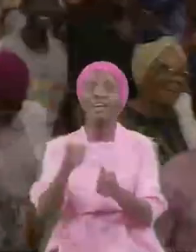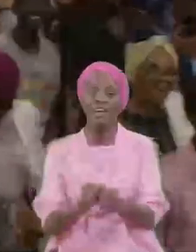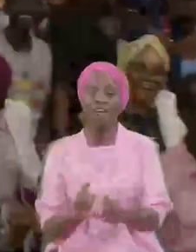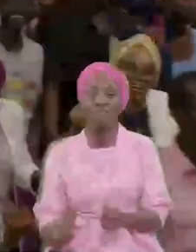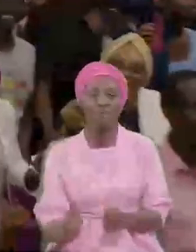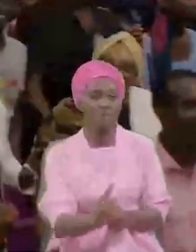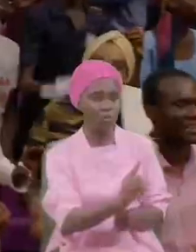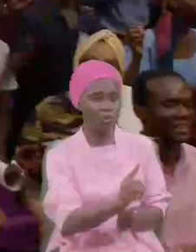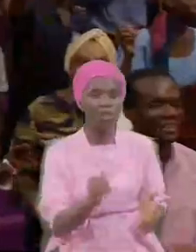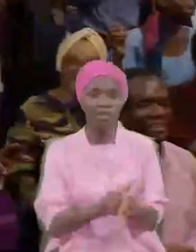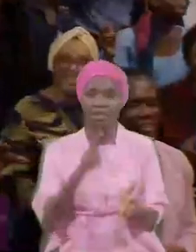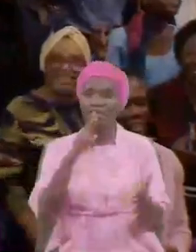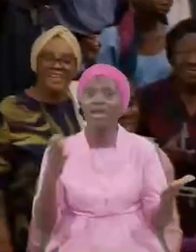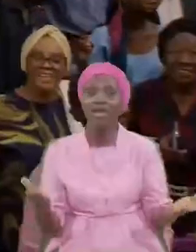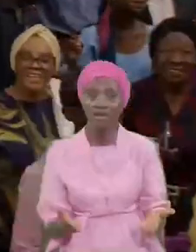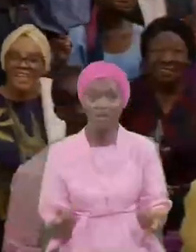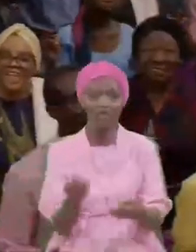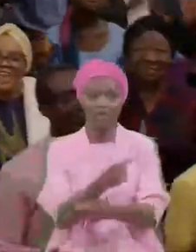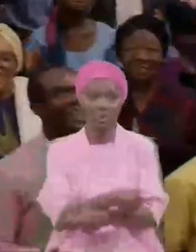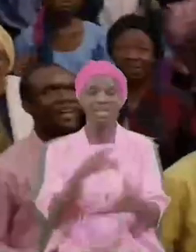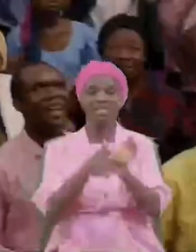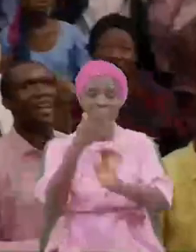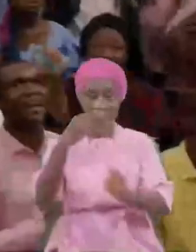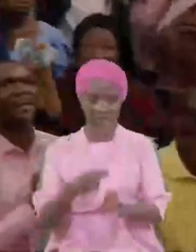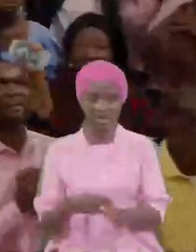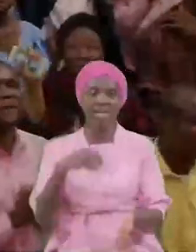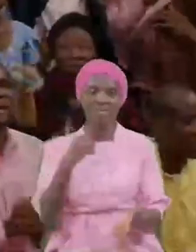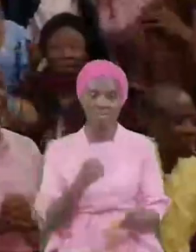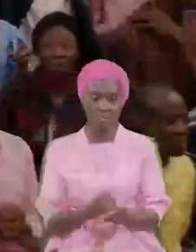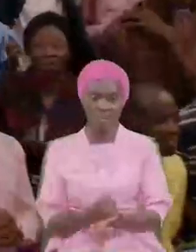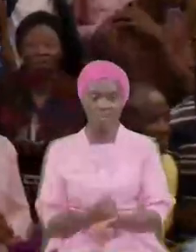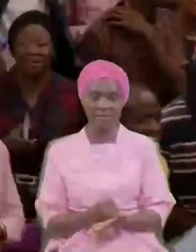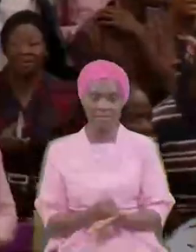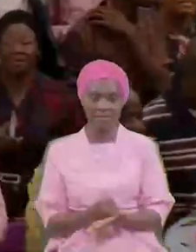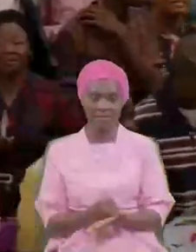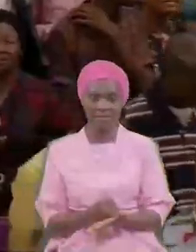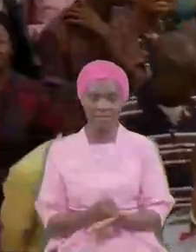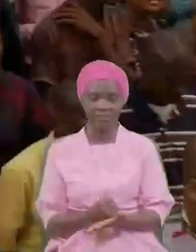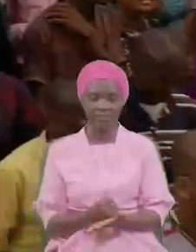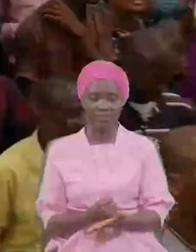chacun ici, ce jour, au nom de Jésus-Christ.